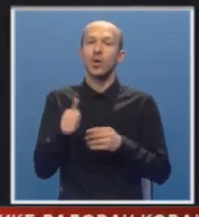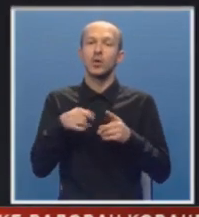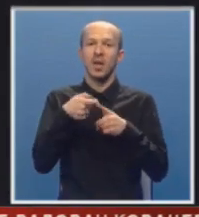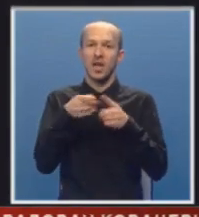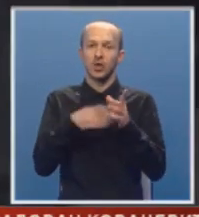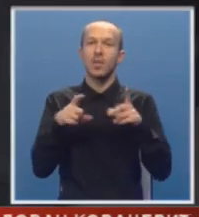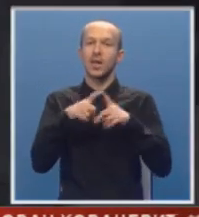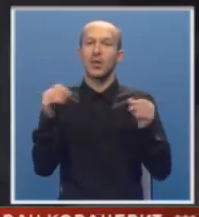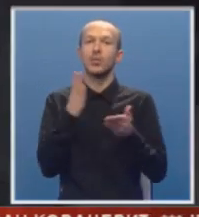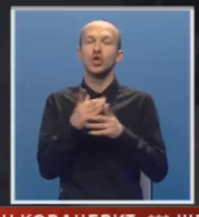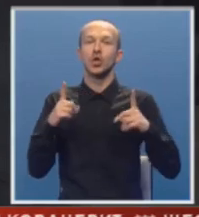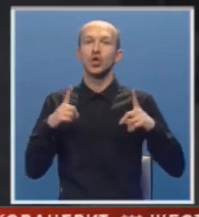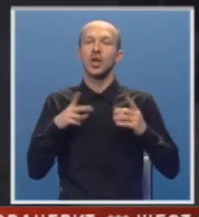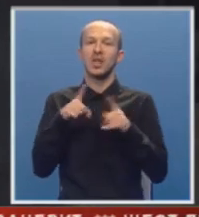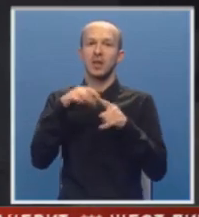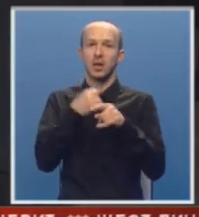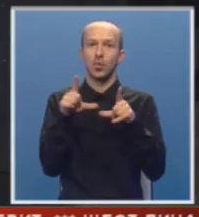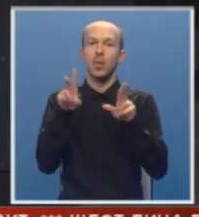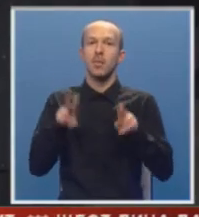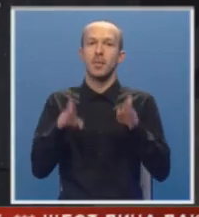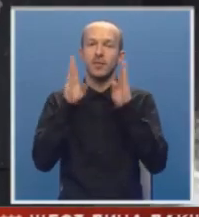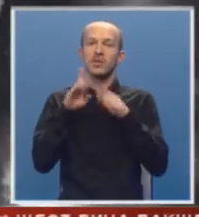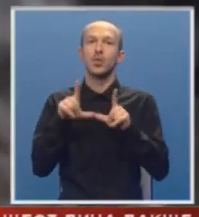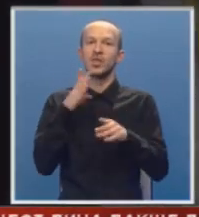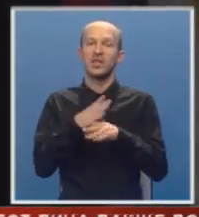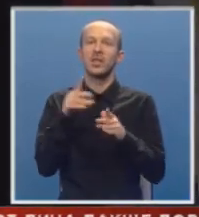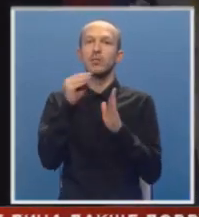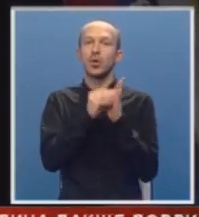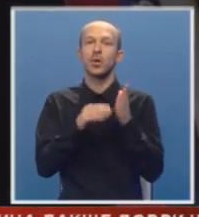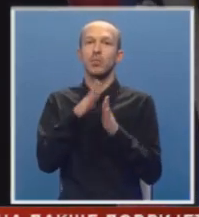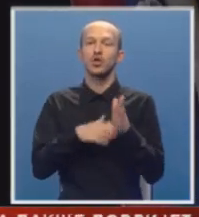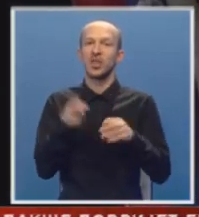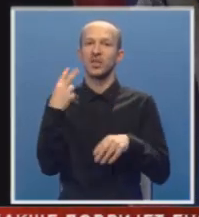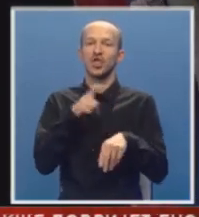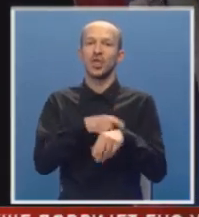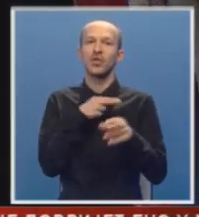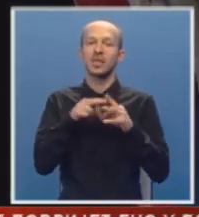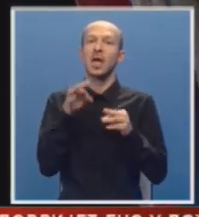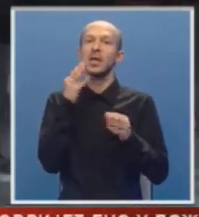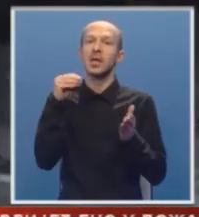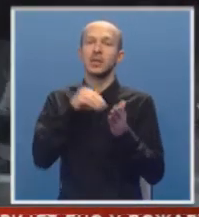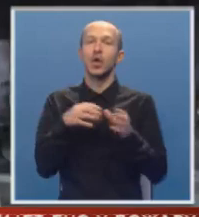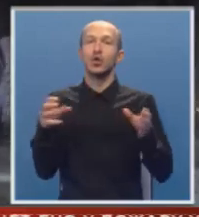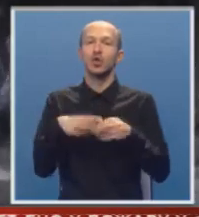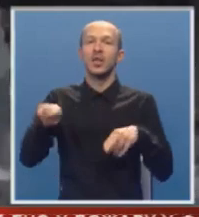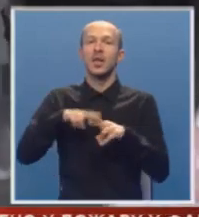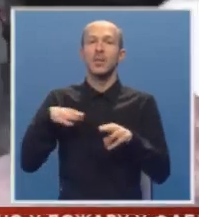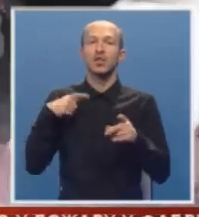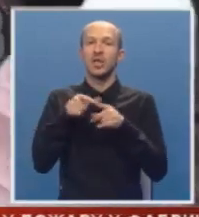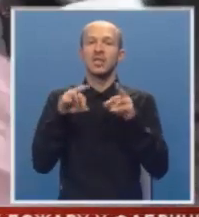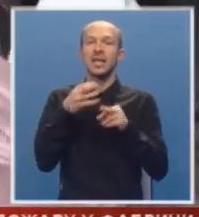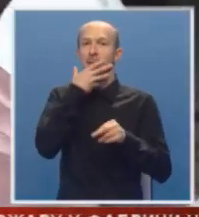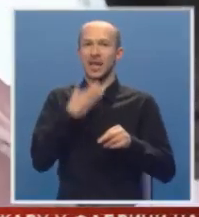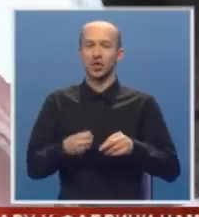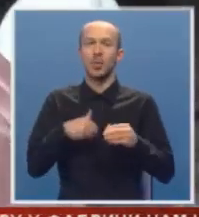julijanskom kalendaru biće dočekana i na trgu pravoslavlja u Derventi. Program počinje u 20 časova za kada je zakazano druženje najmlađih sa djedom